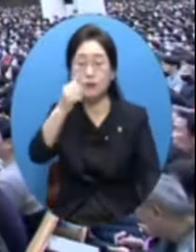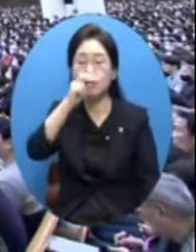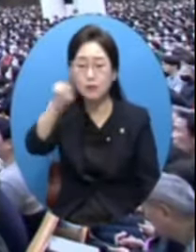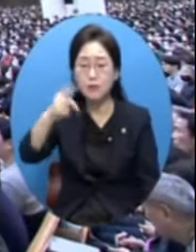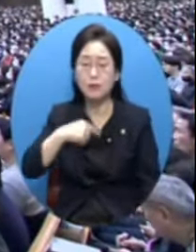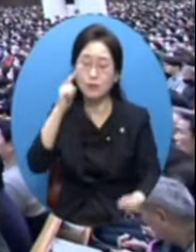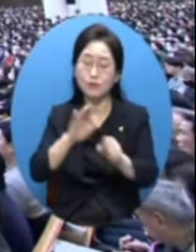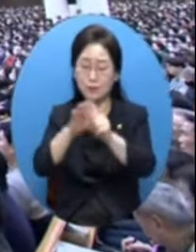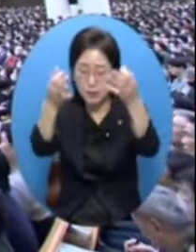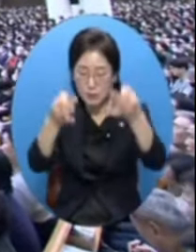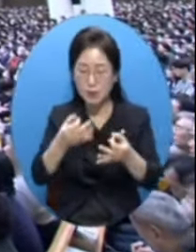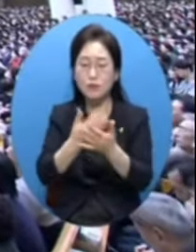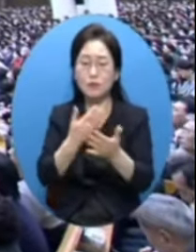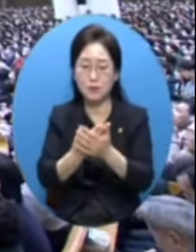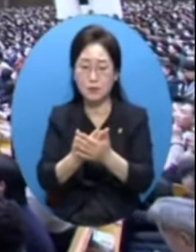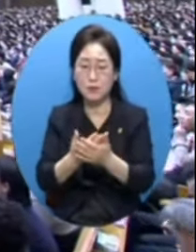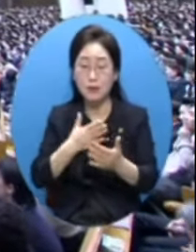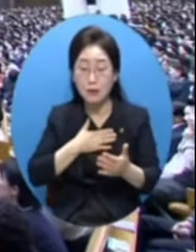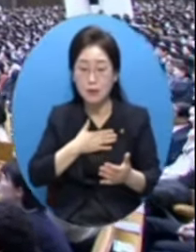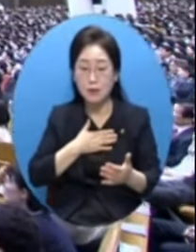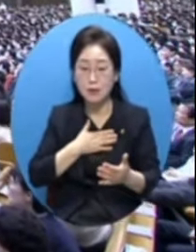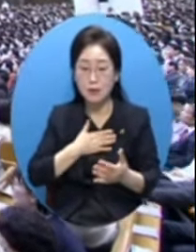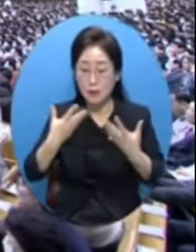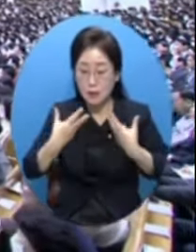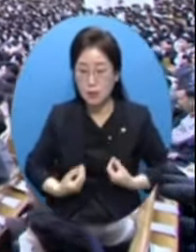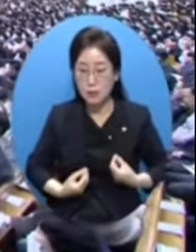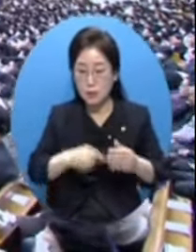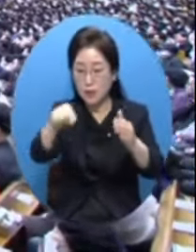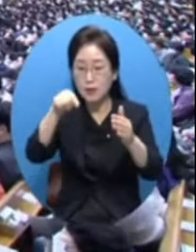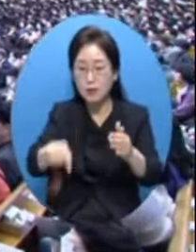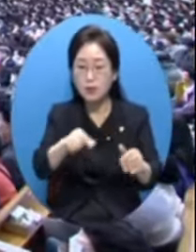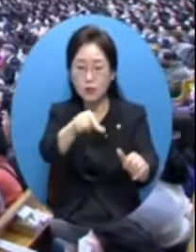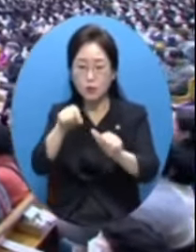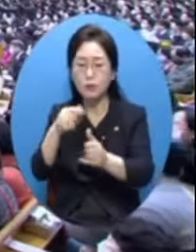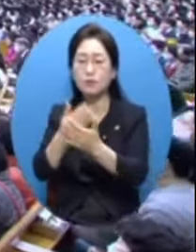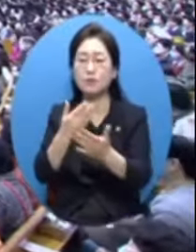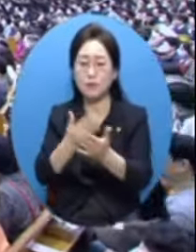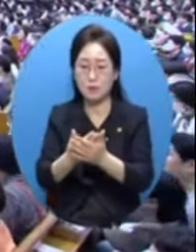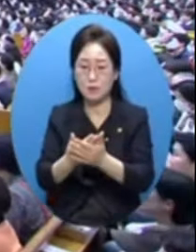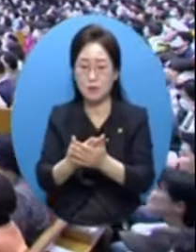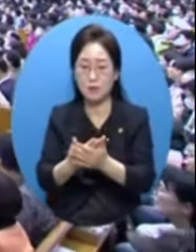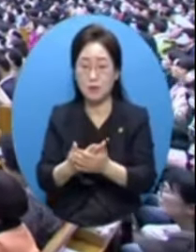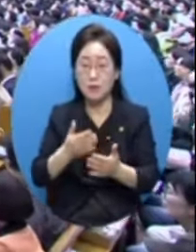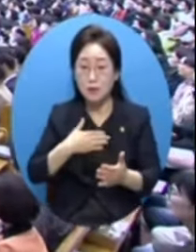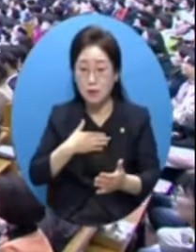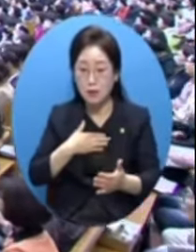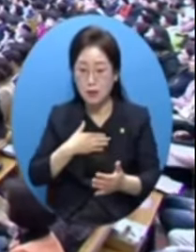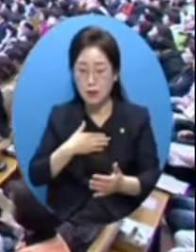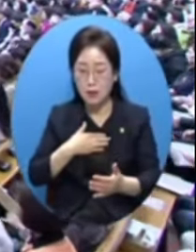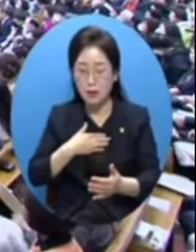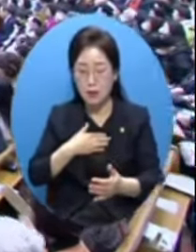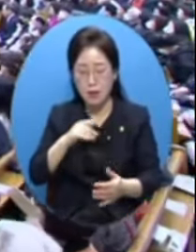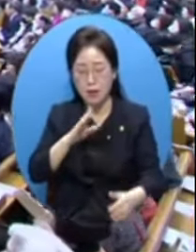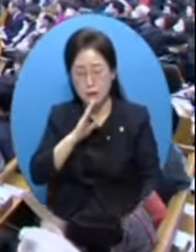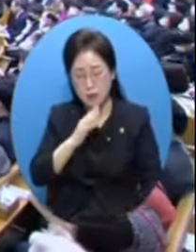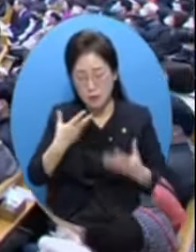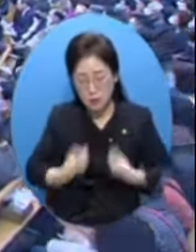나를 불쌍히 보시옵소서. 나를 절망에서 건져주시옵소서. 나를 절망에서